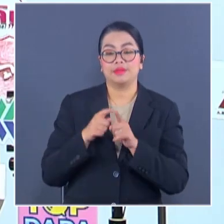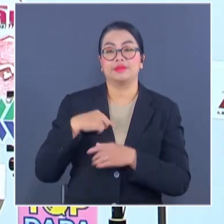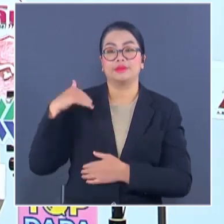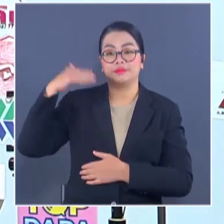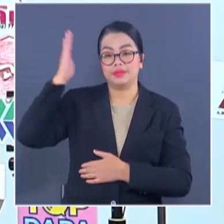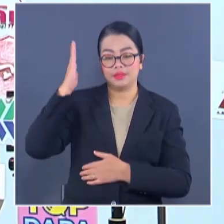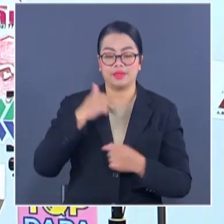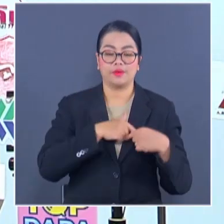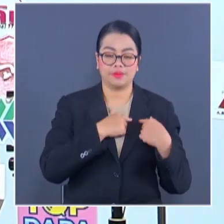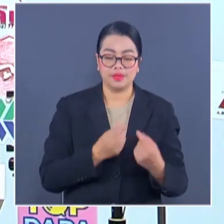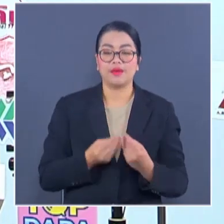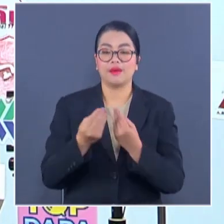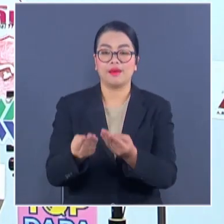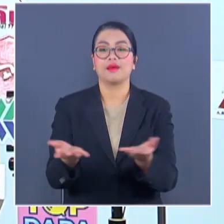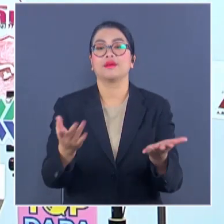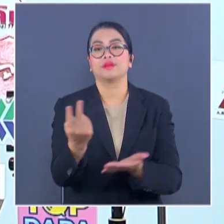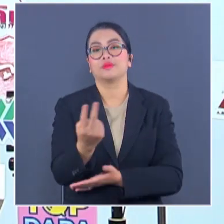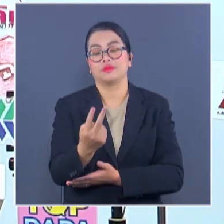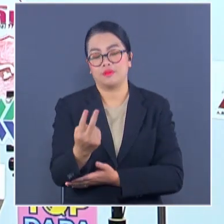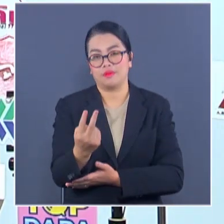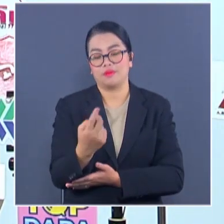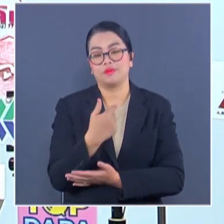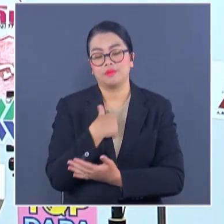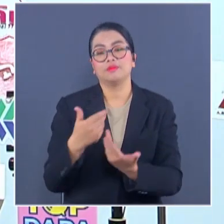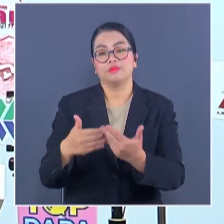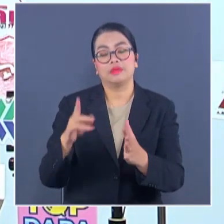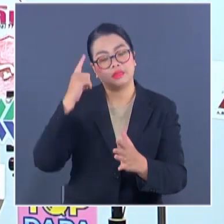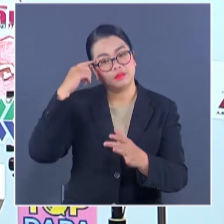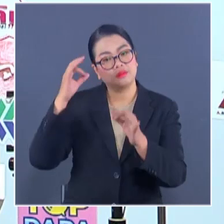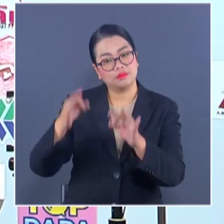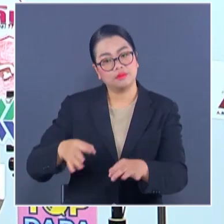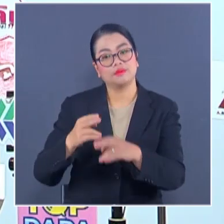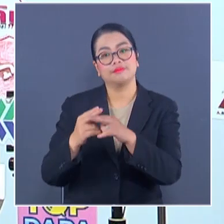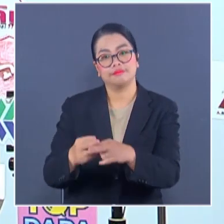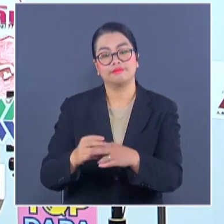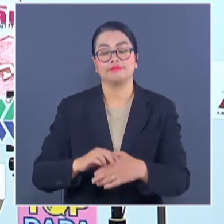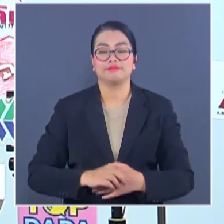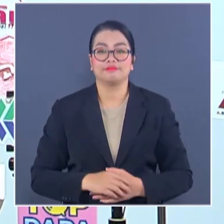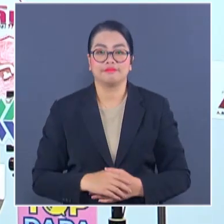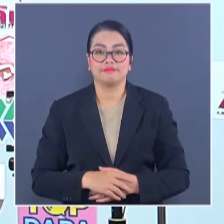ครับผมว่าความรักมันเป็นเรื่องคนสองคนอ่ะมันผมว่าปล่อยให้คนสองคนเป็นคน